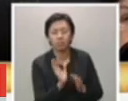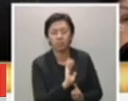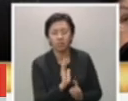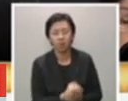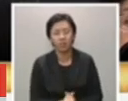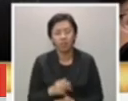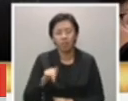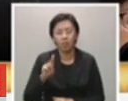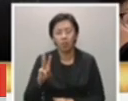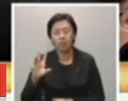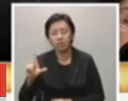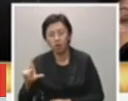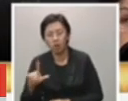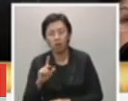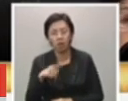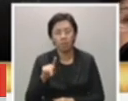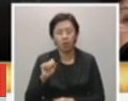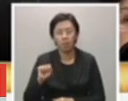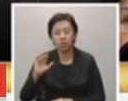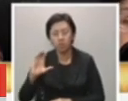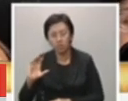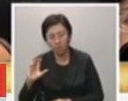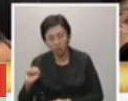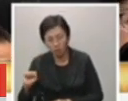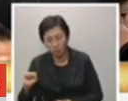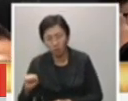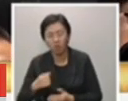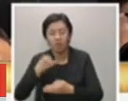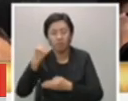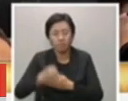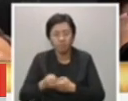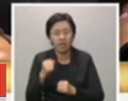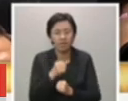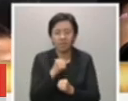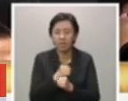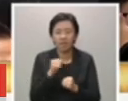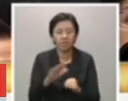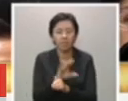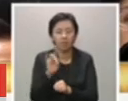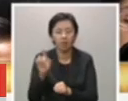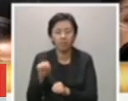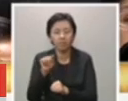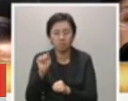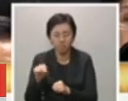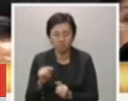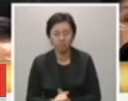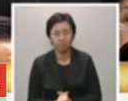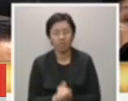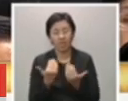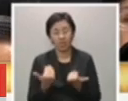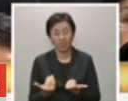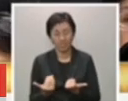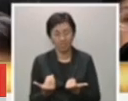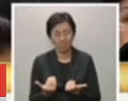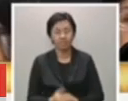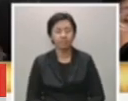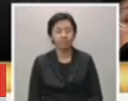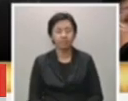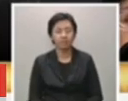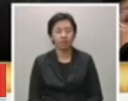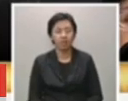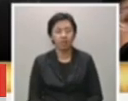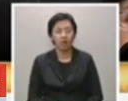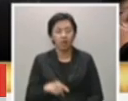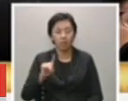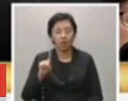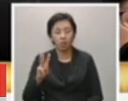ช.ปปส.เรียนมาจบมาเท่าไหร่เนี่ยมีแรงมีการจ้างงานเต็มร้อยตลอดเวลาวันนี้ปปช.ป